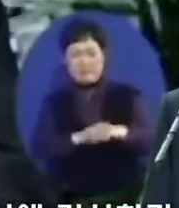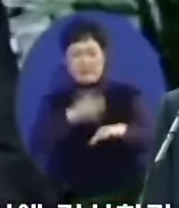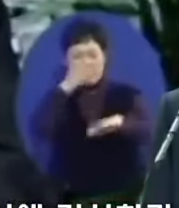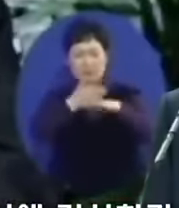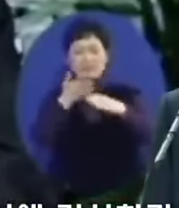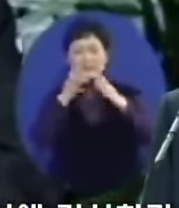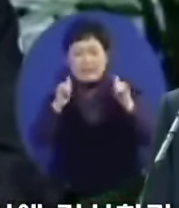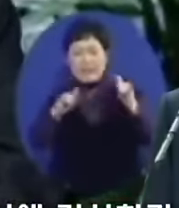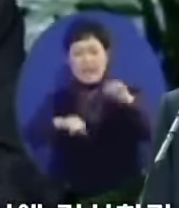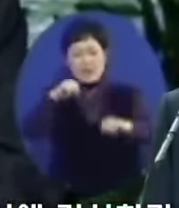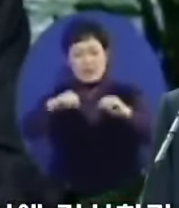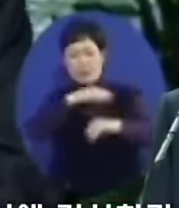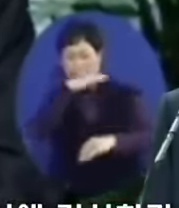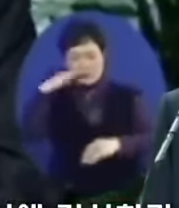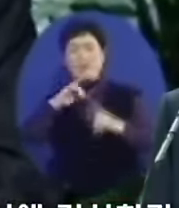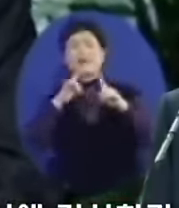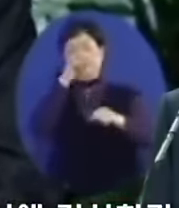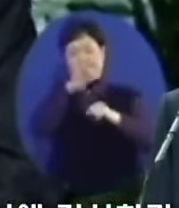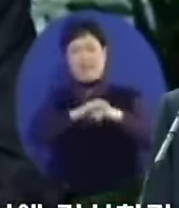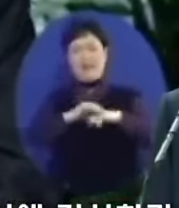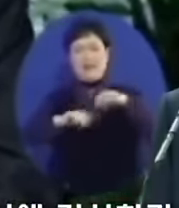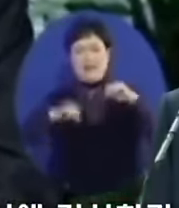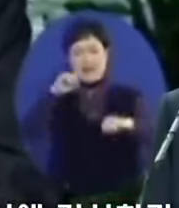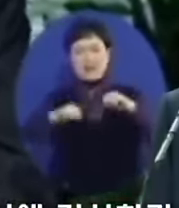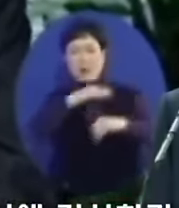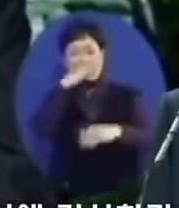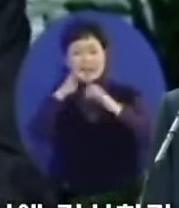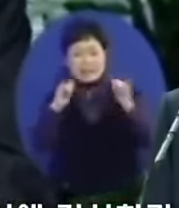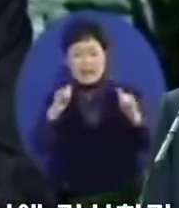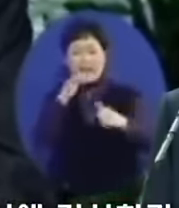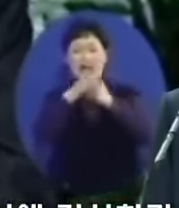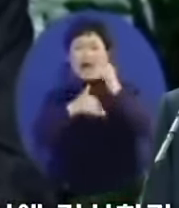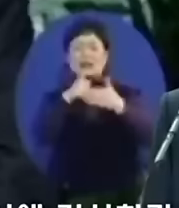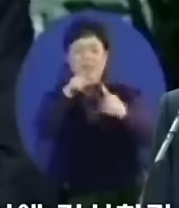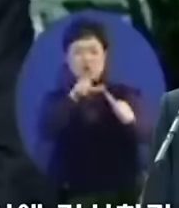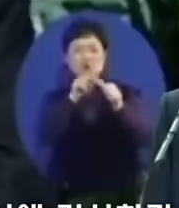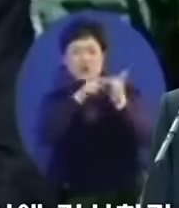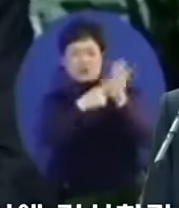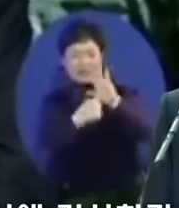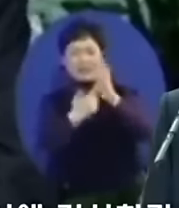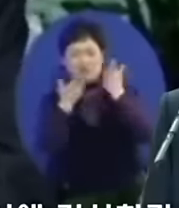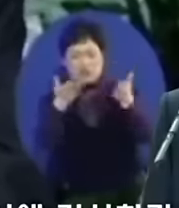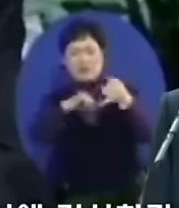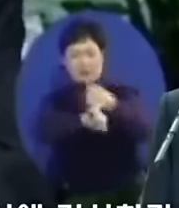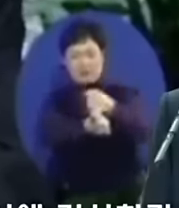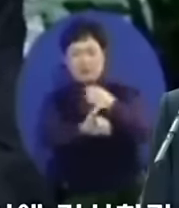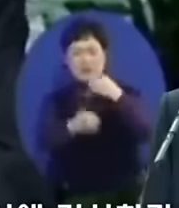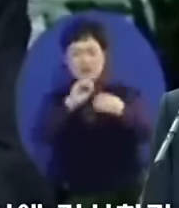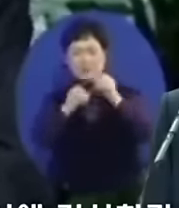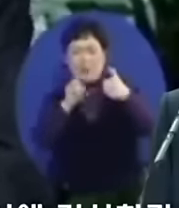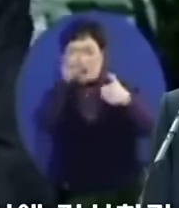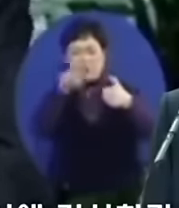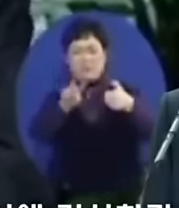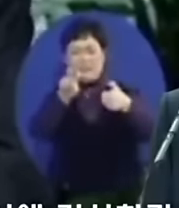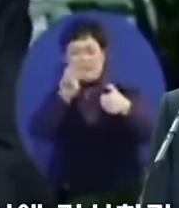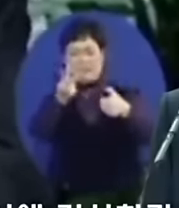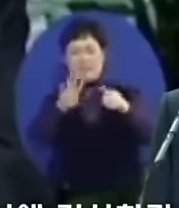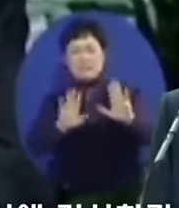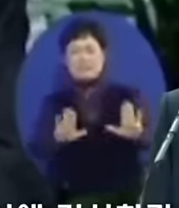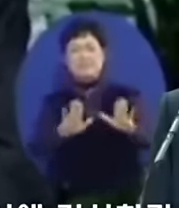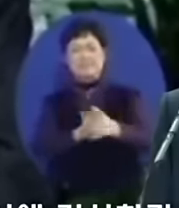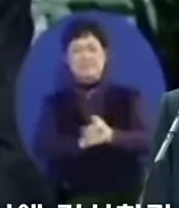하는 사람이라고 하십니다. 그 행위를 옳게 하는 사람에게 하나님의 구원으로 보이겠다고 말씀한 것입니다. 그러므로 오늘날